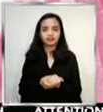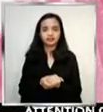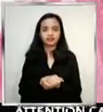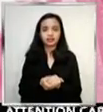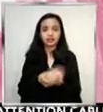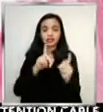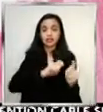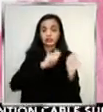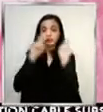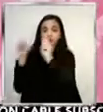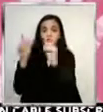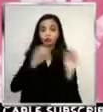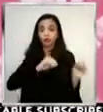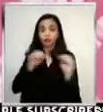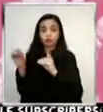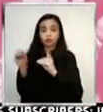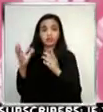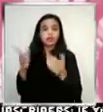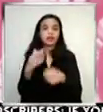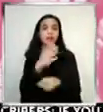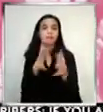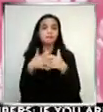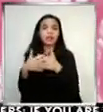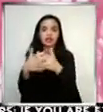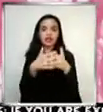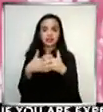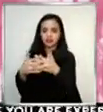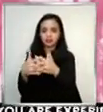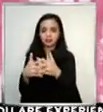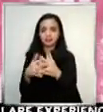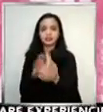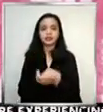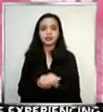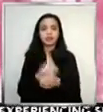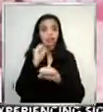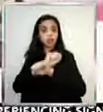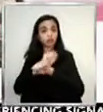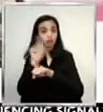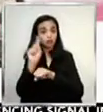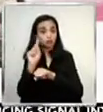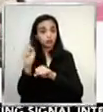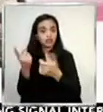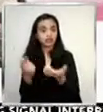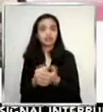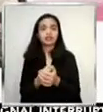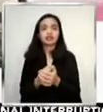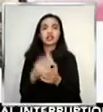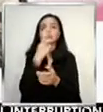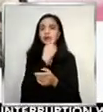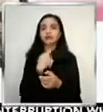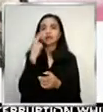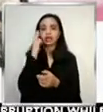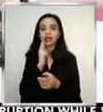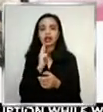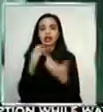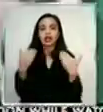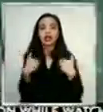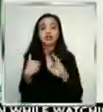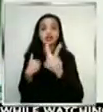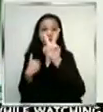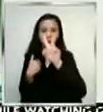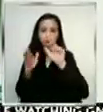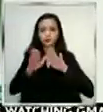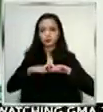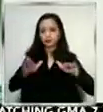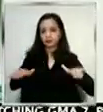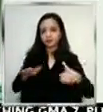Nag-migrate naman sa Amerika ang cutie na si Isa. Nagtatrabaho siya sa isang posh restaurant doon at may dalawa na siyang